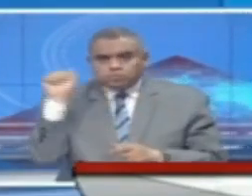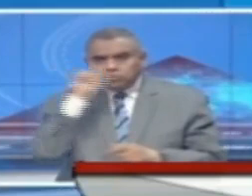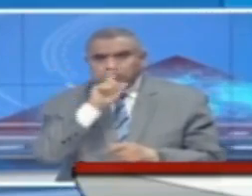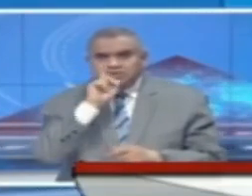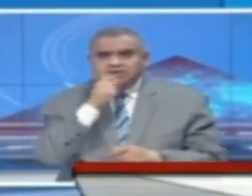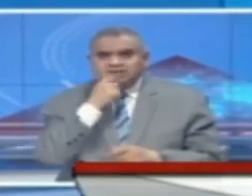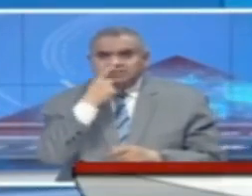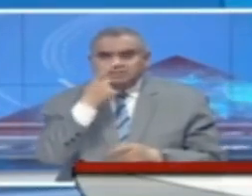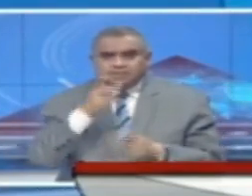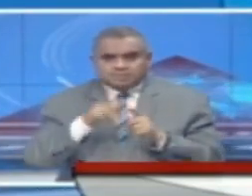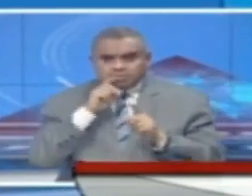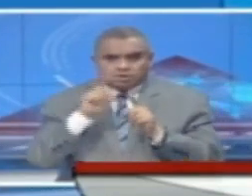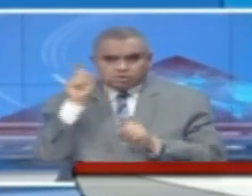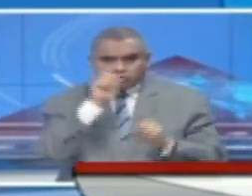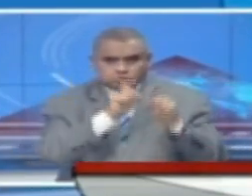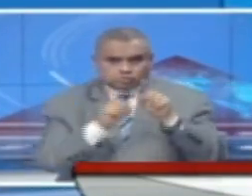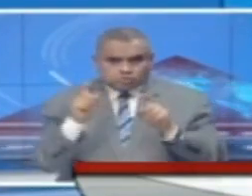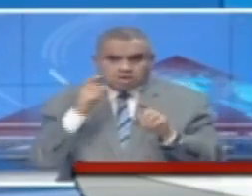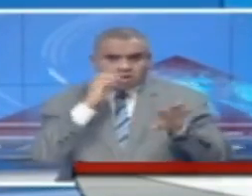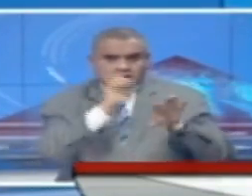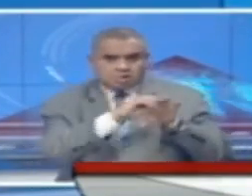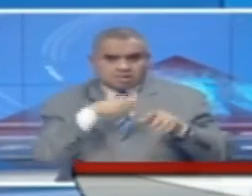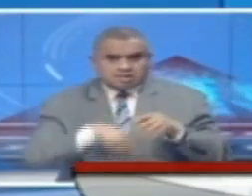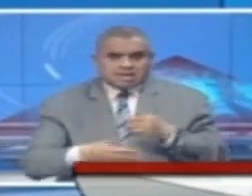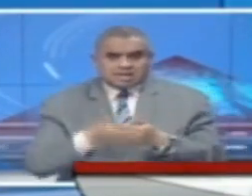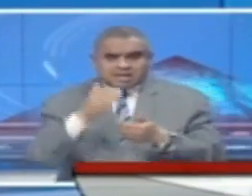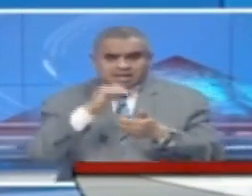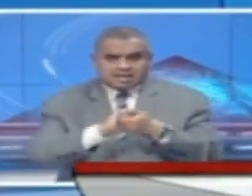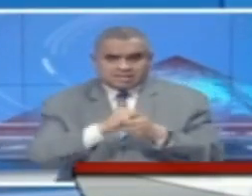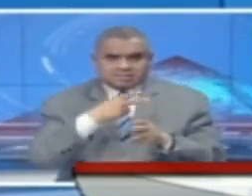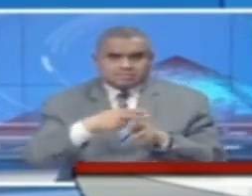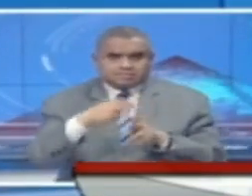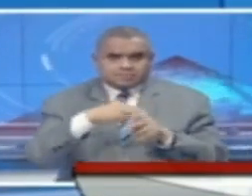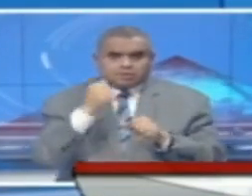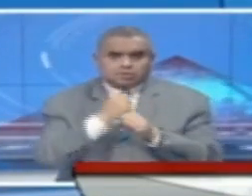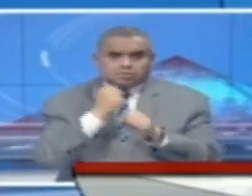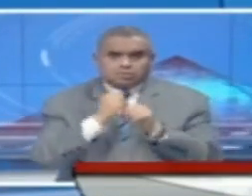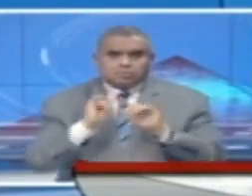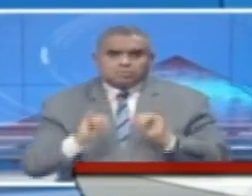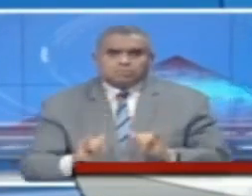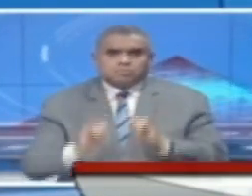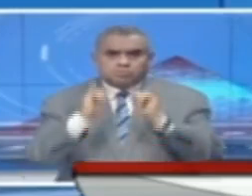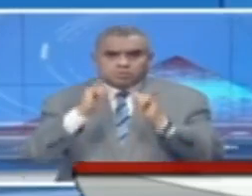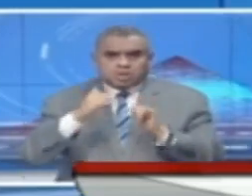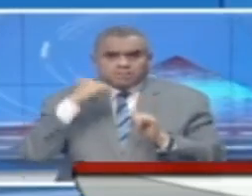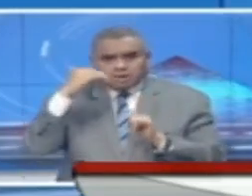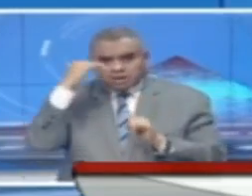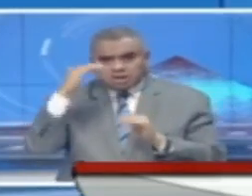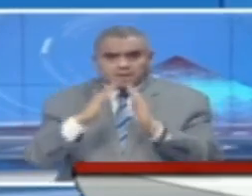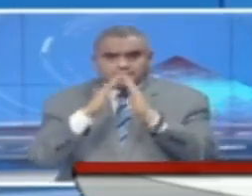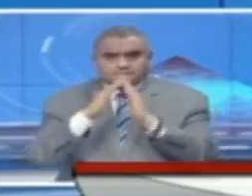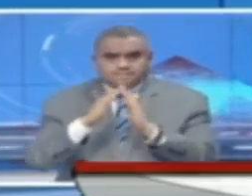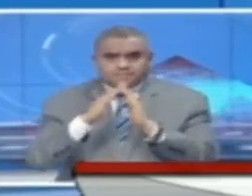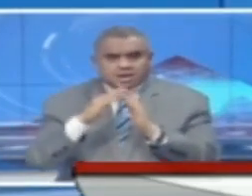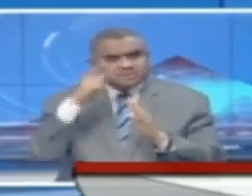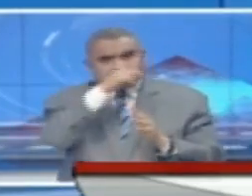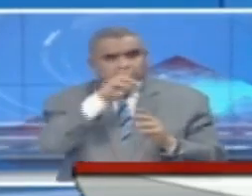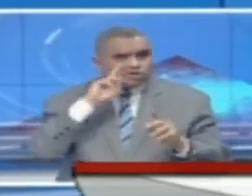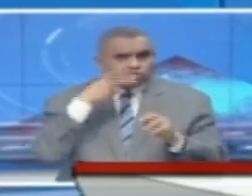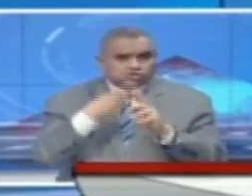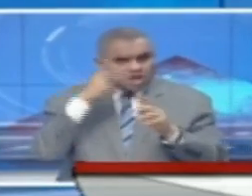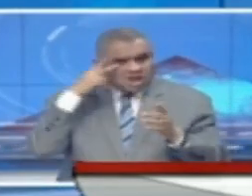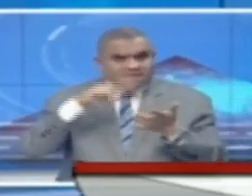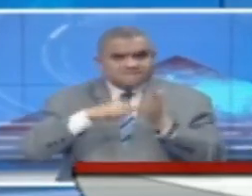الرئيس السيسي أيضا جدد العهد على استمرار العمل من أجل مستقبل أفضل للمصريين، يعني برأيك كيف يمكن